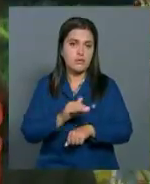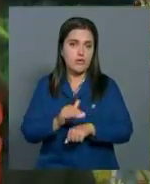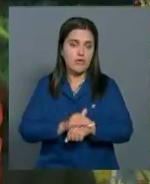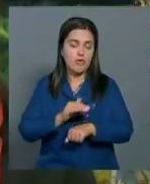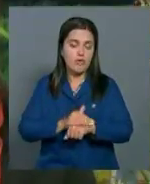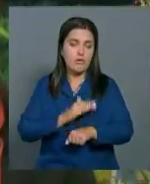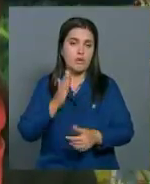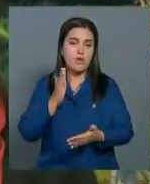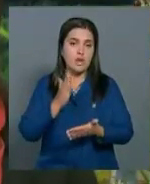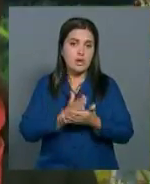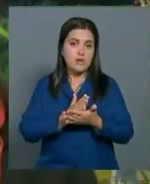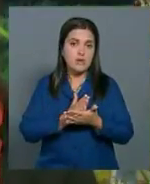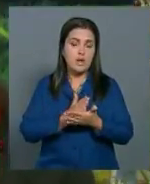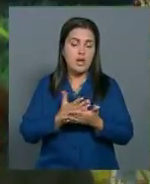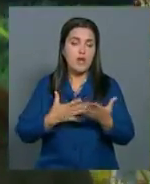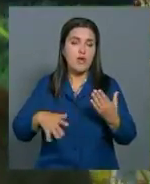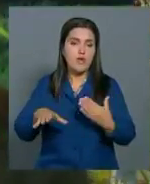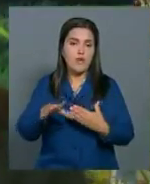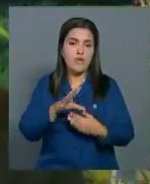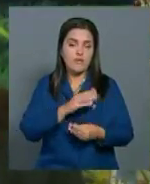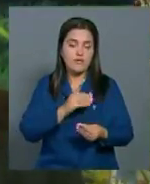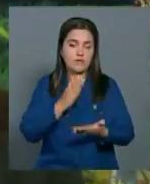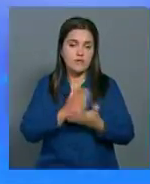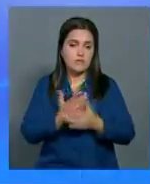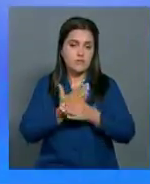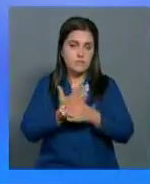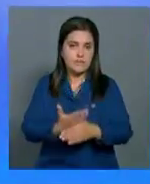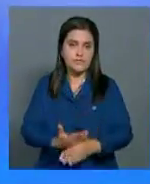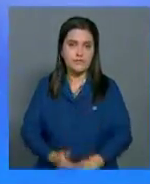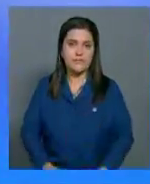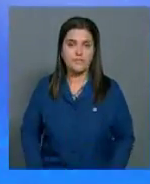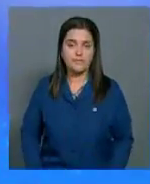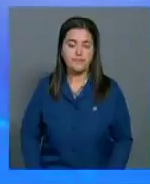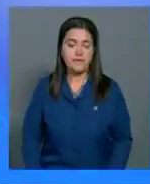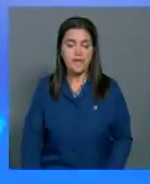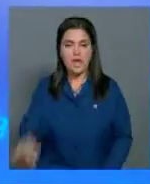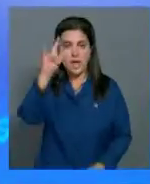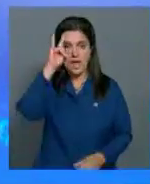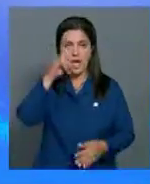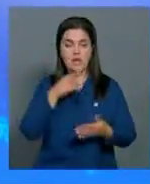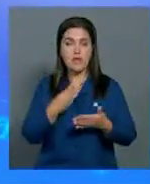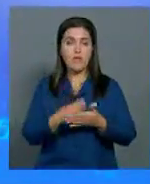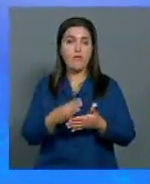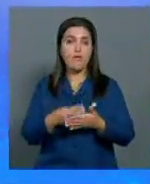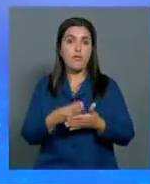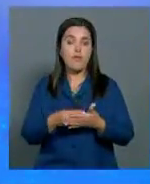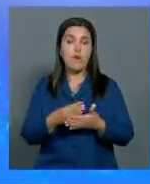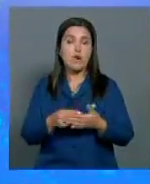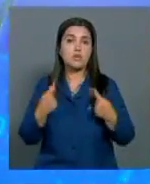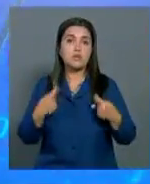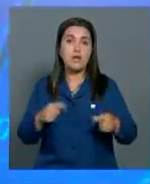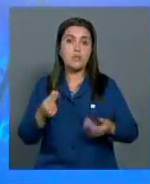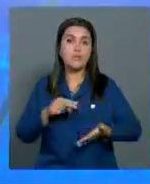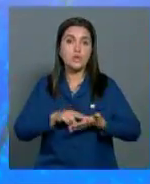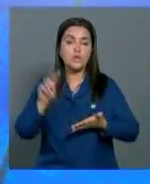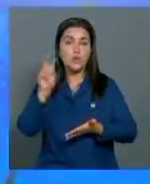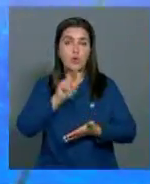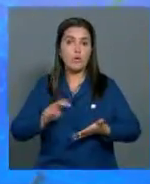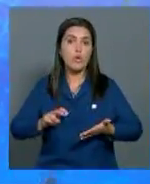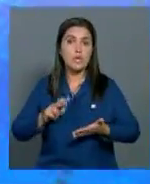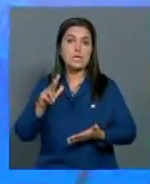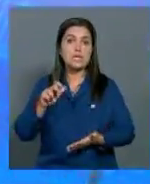небольшой сумме, это вот от всего сердца. Сейчас информация с казахстанской фондовой биржи. Курс доллара по итогам двух